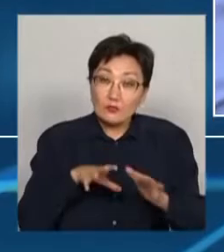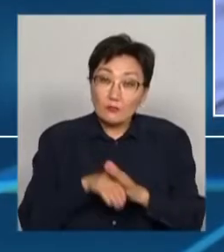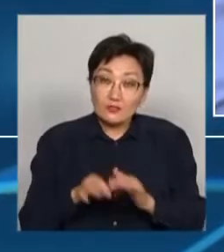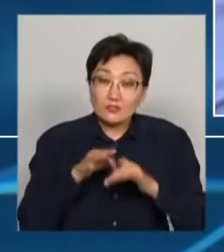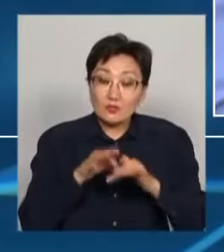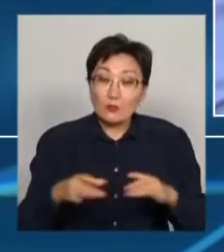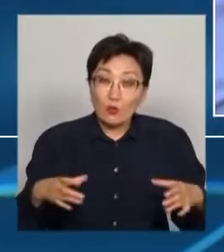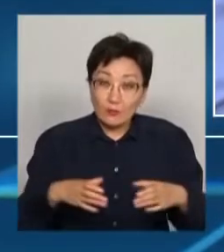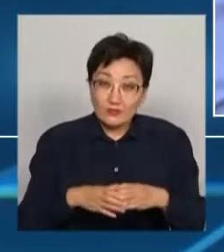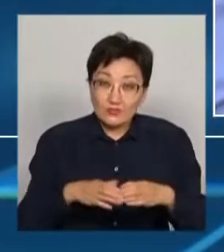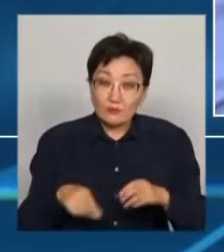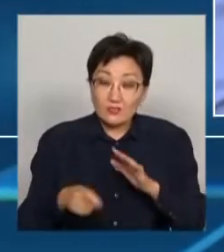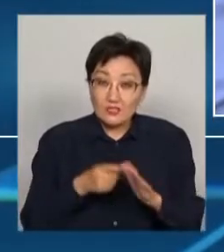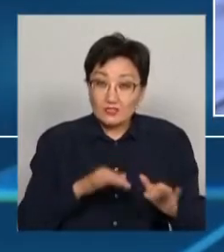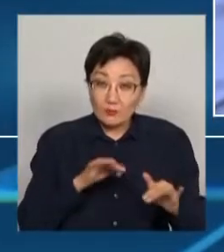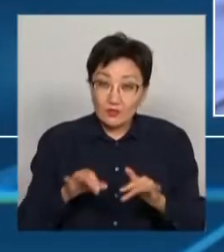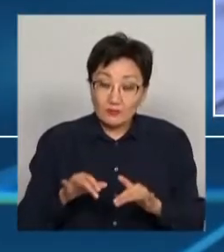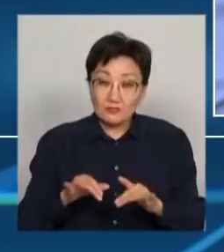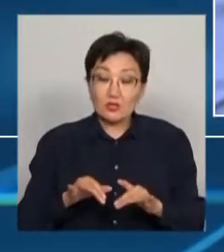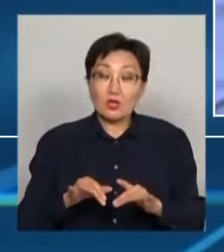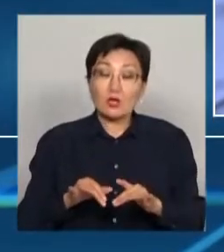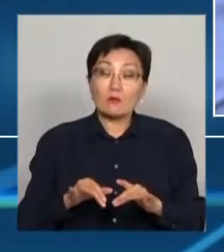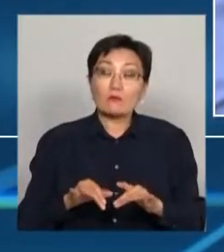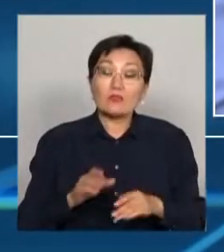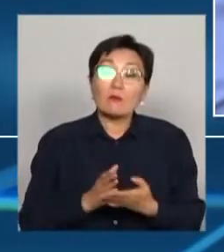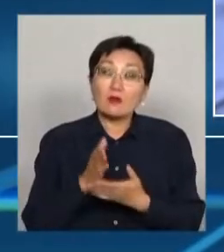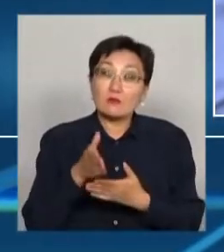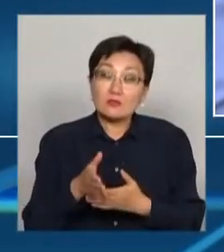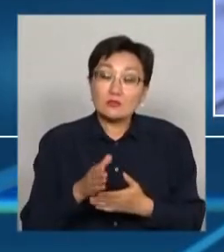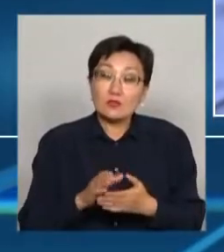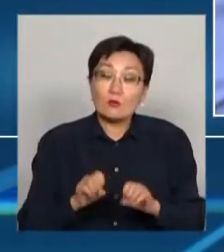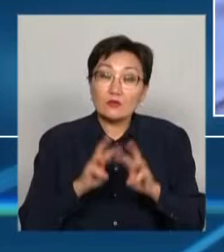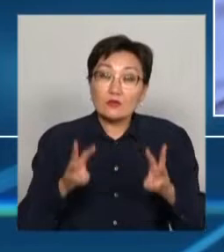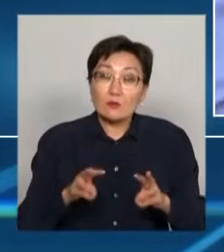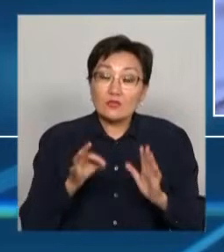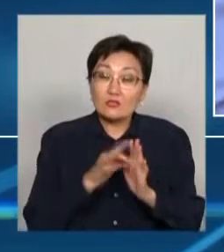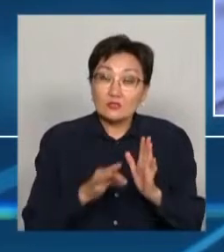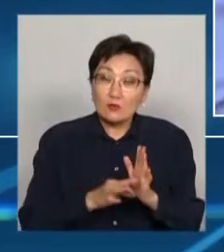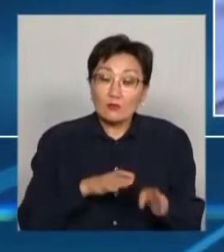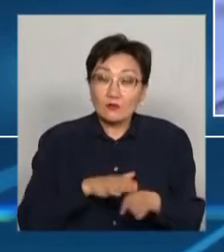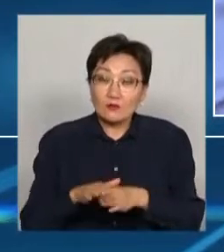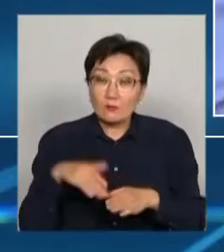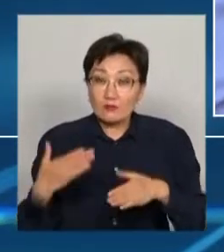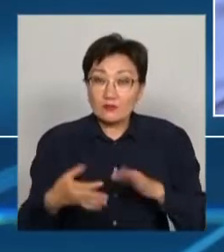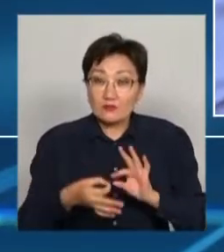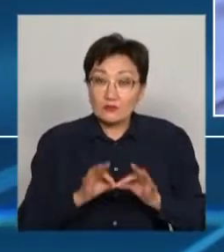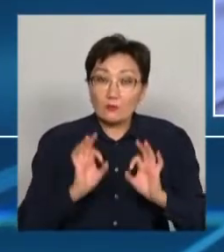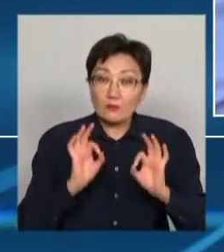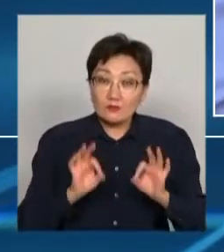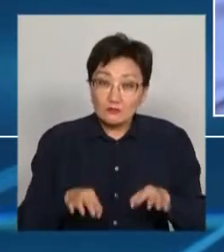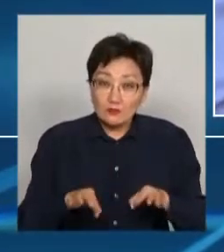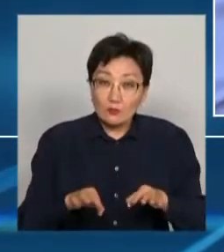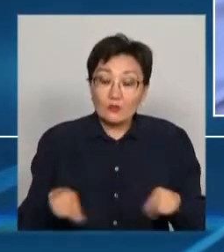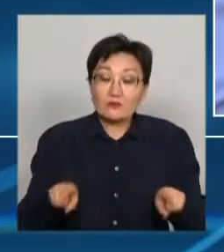проводится комплекс следственных мероприятий, направленных на обеспечение принципов полноты, всесторонности и объективности,